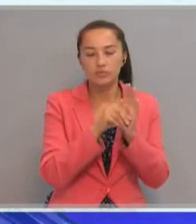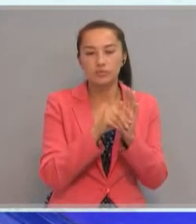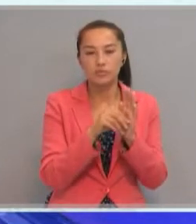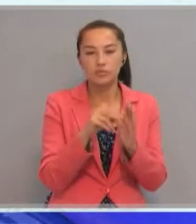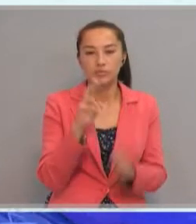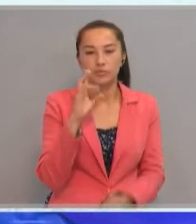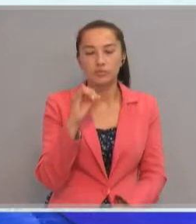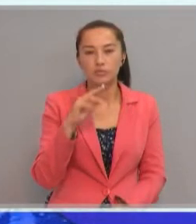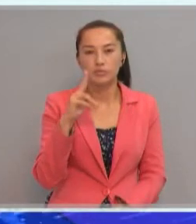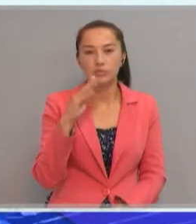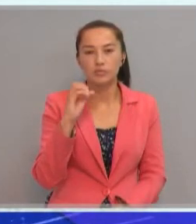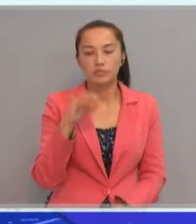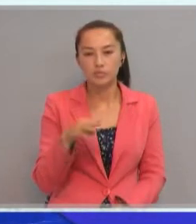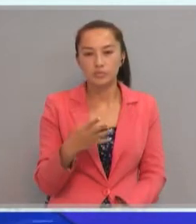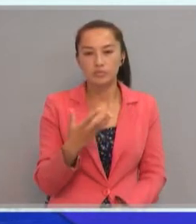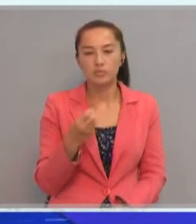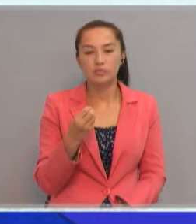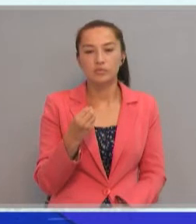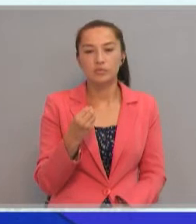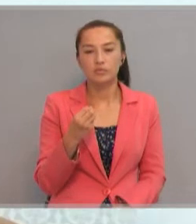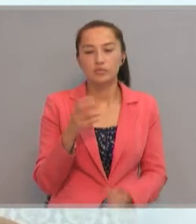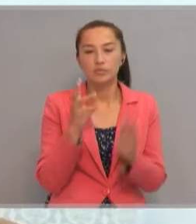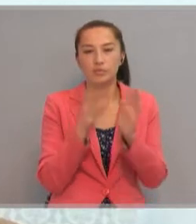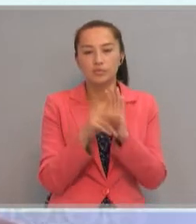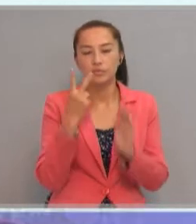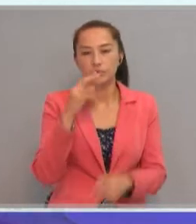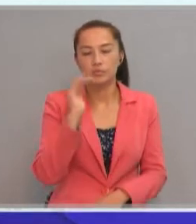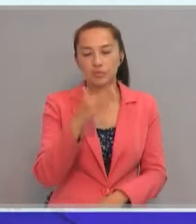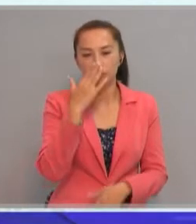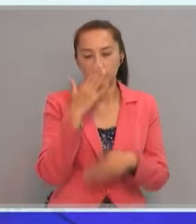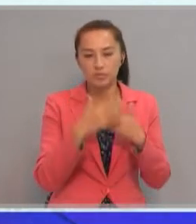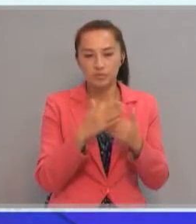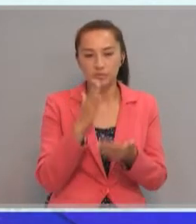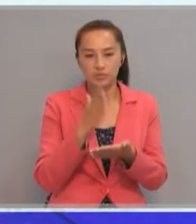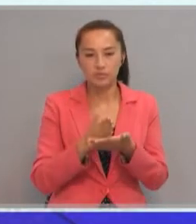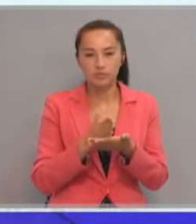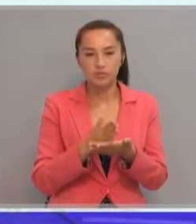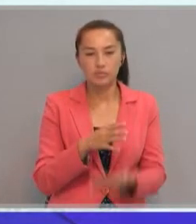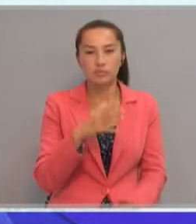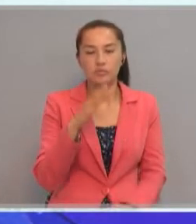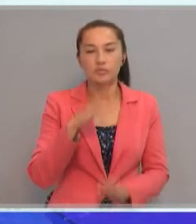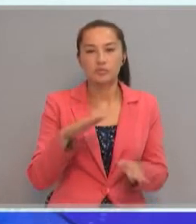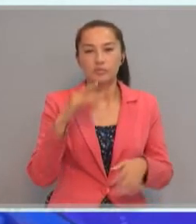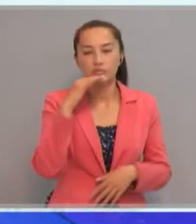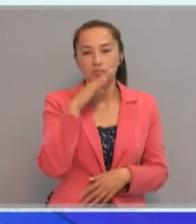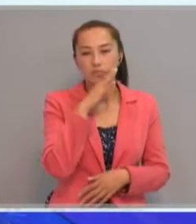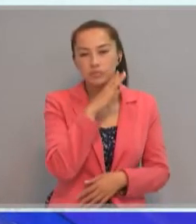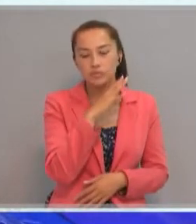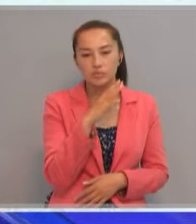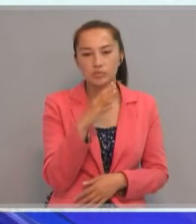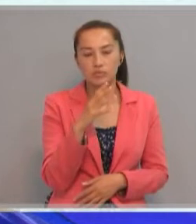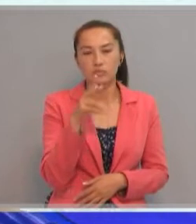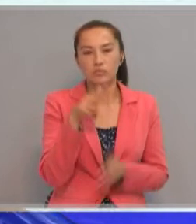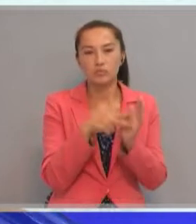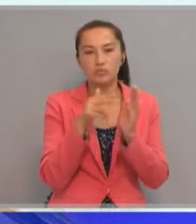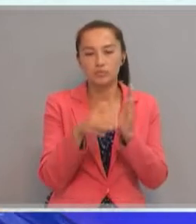дейді, бюджеттік қызметкерлер дейді, сол санат бар. Ол бойынша бізде 20 мыңға жуық тұр. Көпбалалы аналар ол жерде бізде 8 мыңға